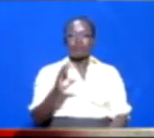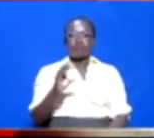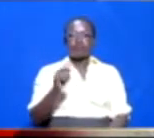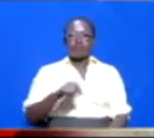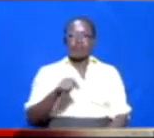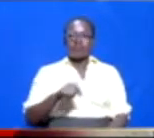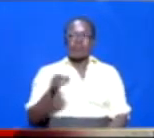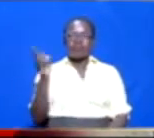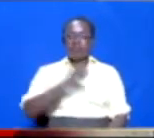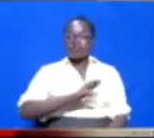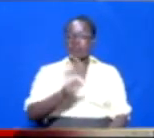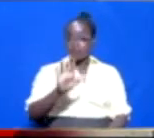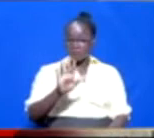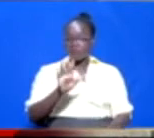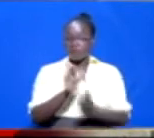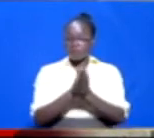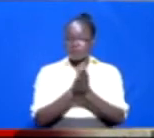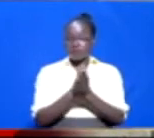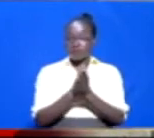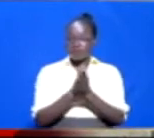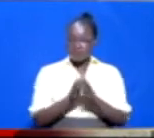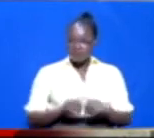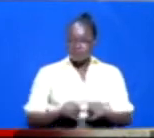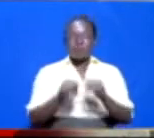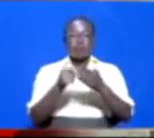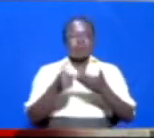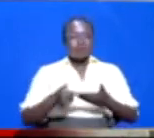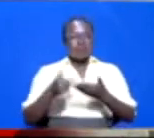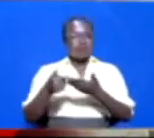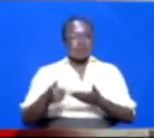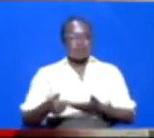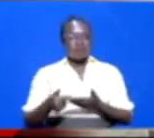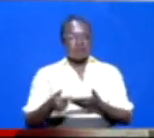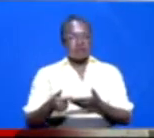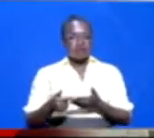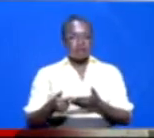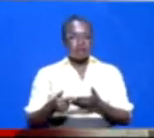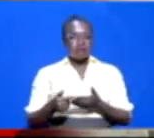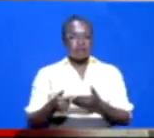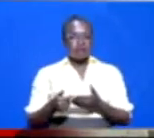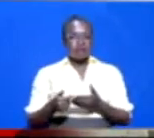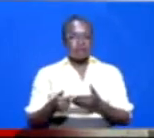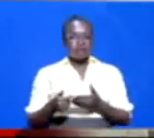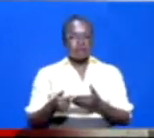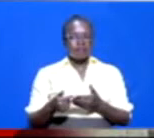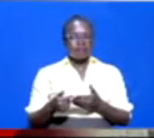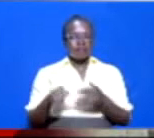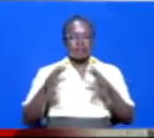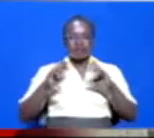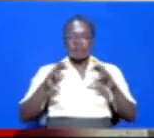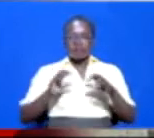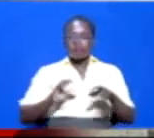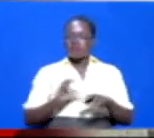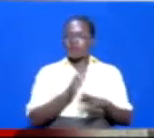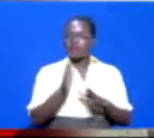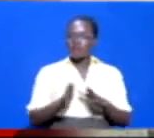siku ya tano, na bila shaka tutakuwa tunaendelea na mazungumzo haya. Manake ni shughuli yenyewe ya kuwapiga msasa makamishna itakuwa